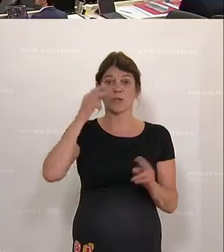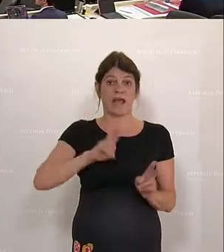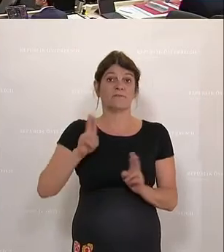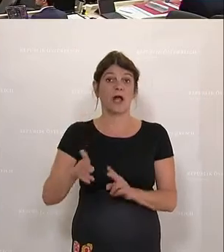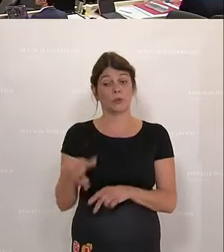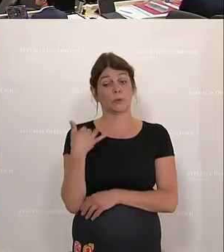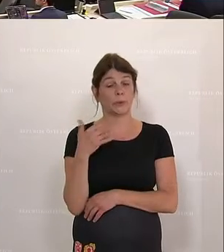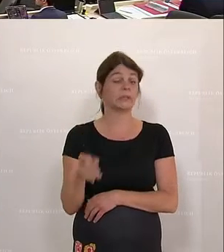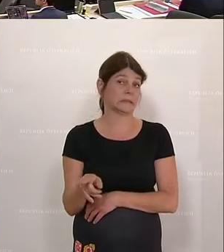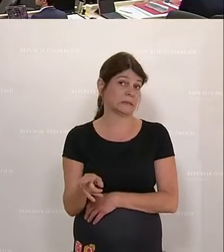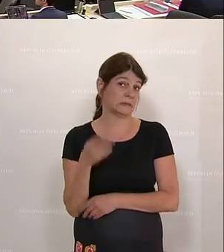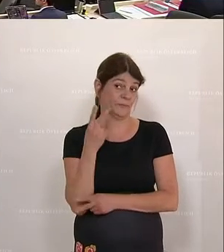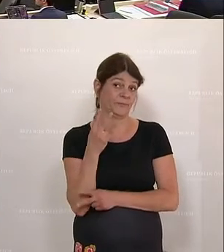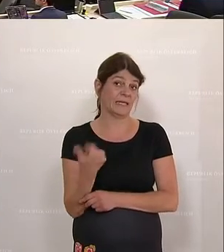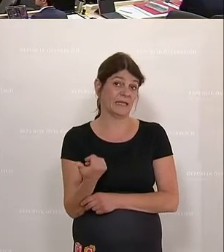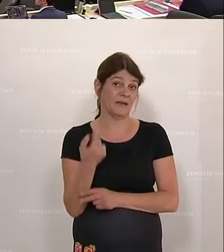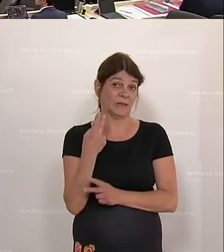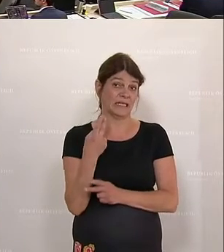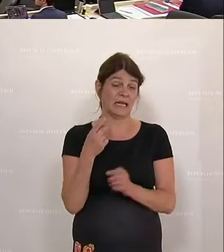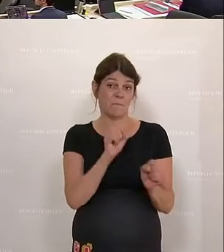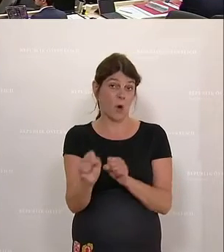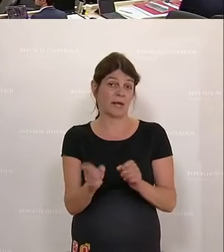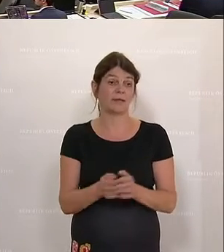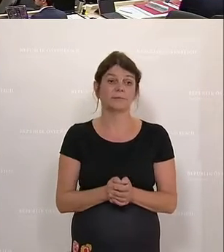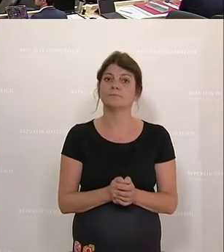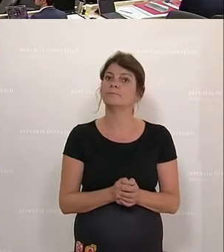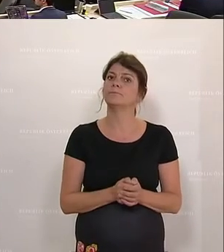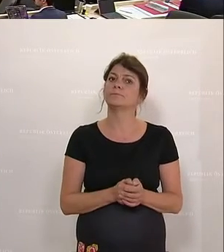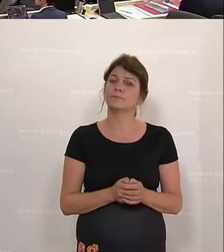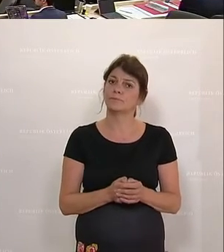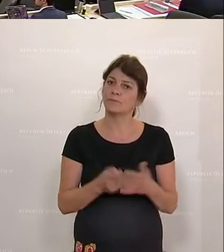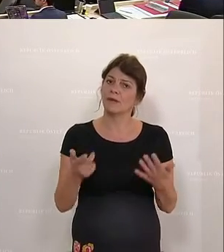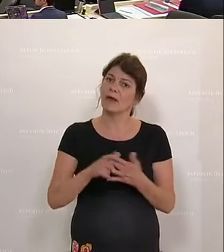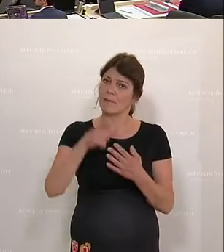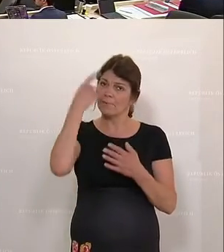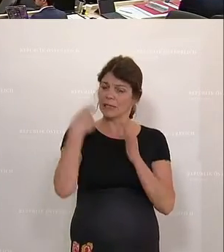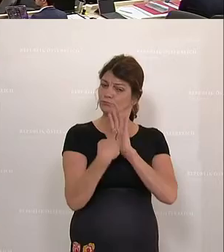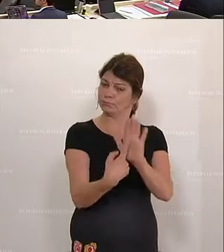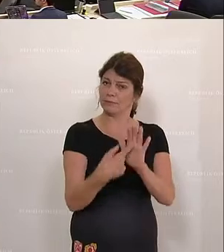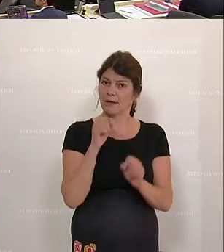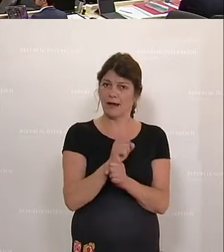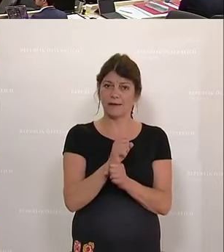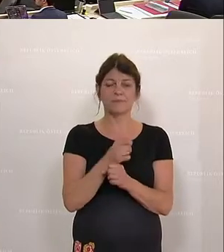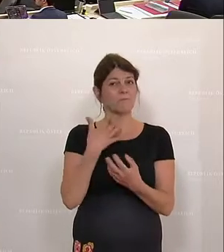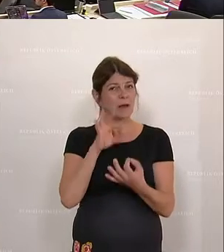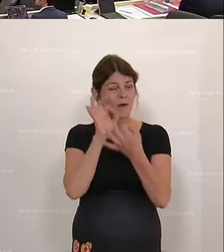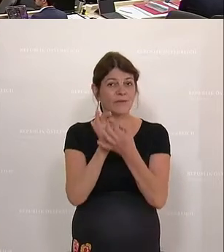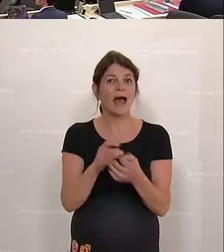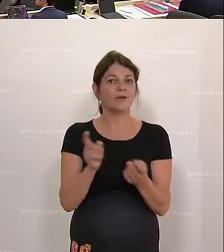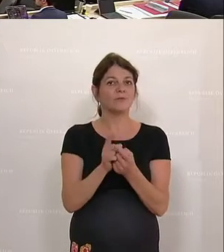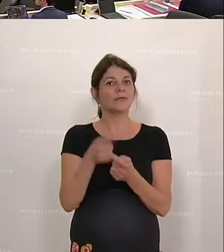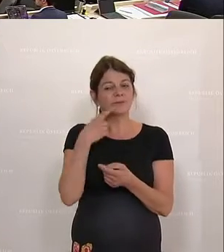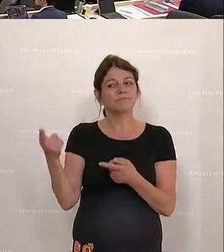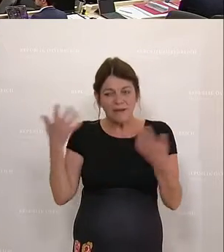ein sehr, sehr wichtiges Mittel, an die Menschen heranzukommen und den niederschwelligen Zugang